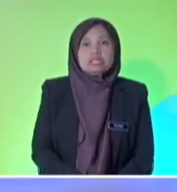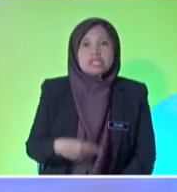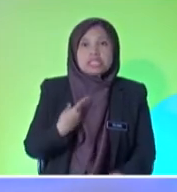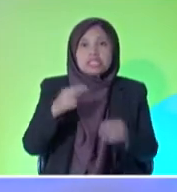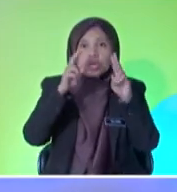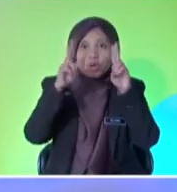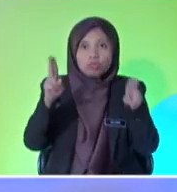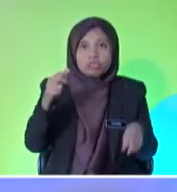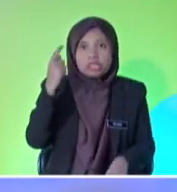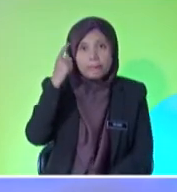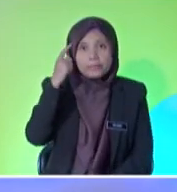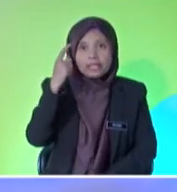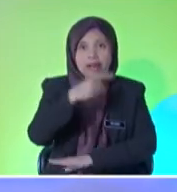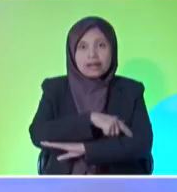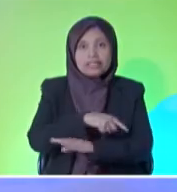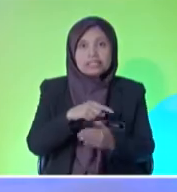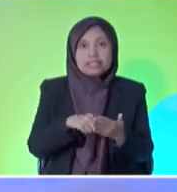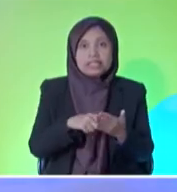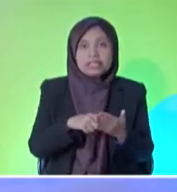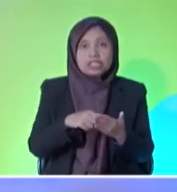Ninda hari ini Oke